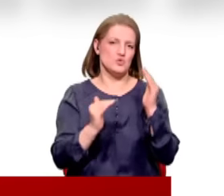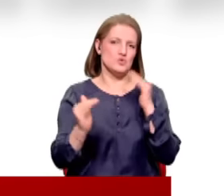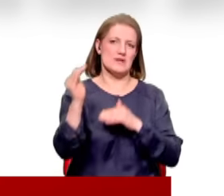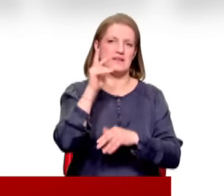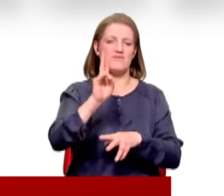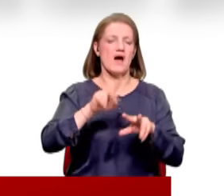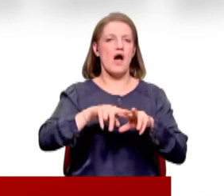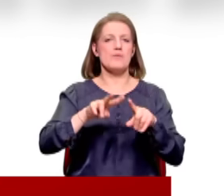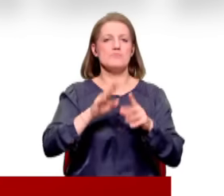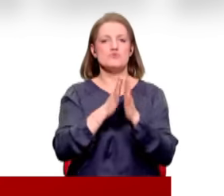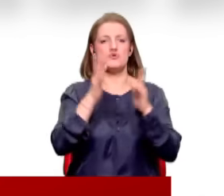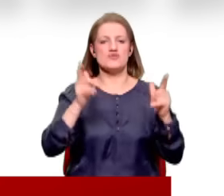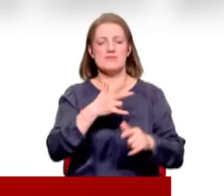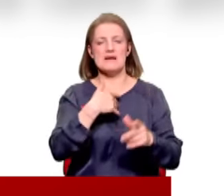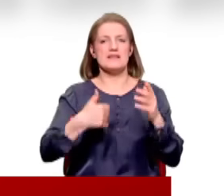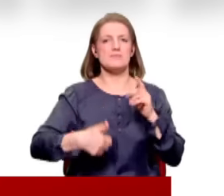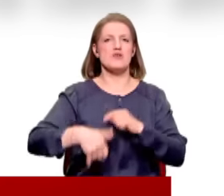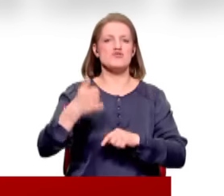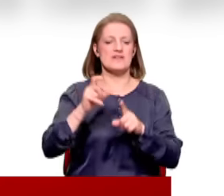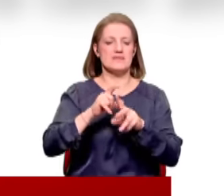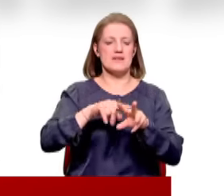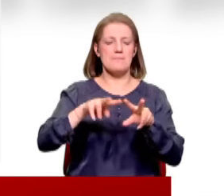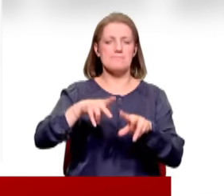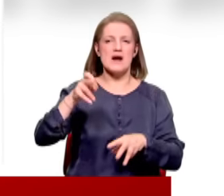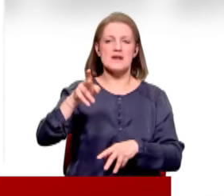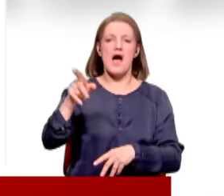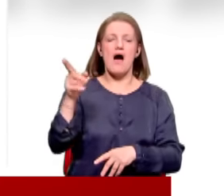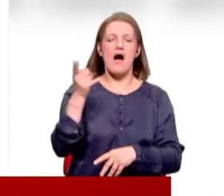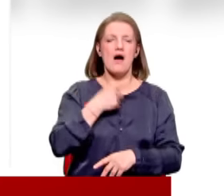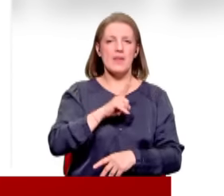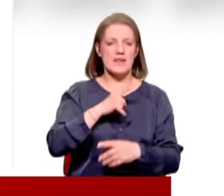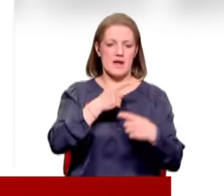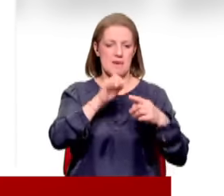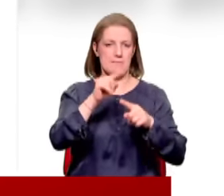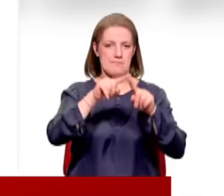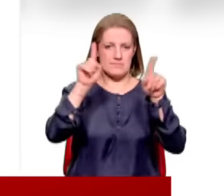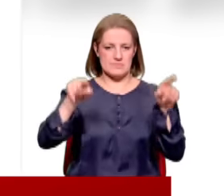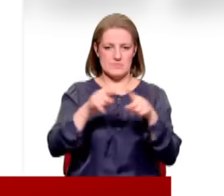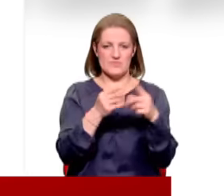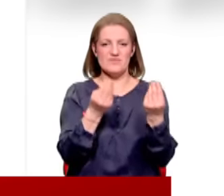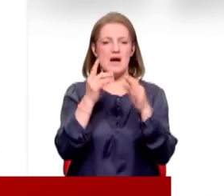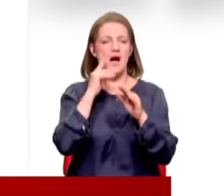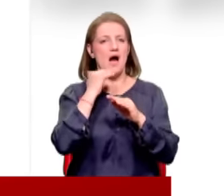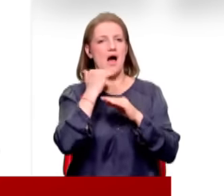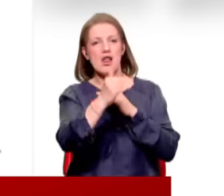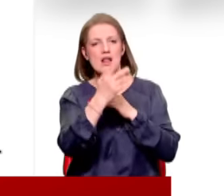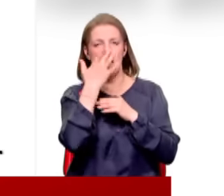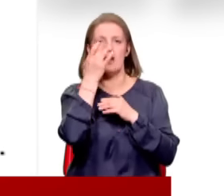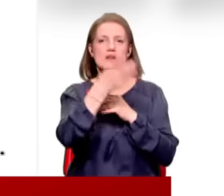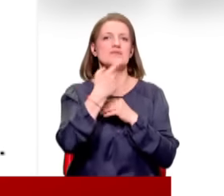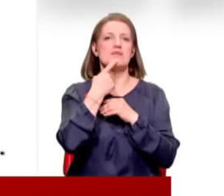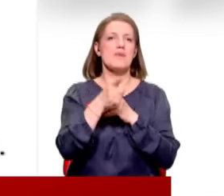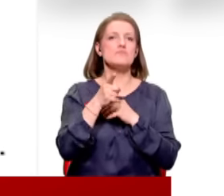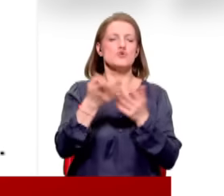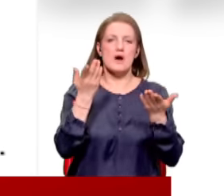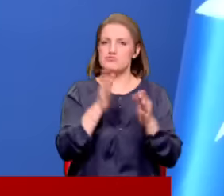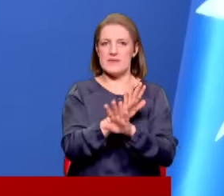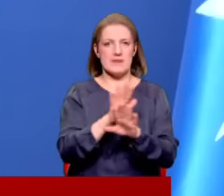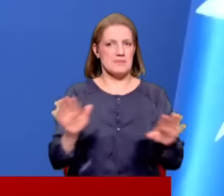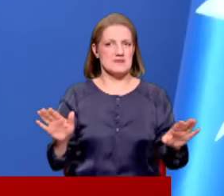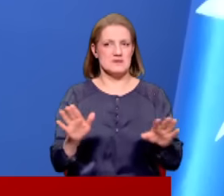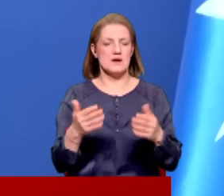Van Büyükşehir Belediye Başkanı seçilen DEM Parti adayına mazbatasının verilmemesi Van halkının iradesini tanımamaktır. Bu kabul